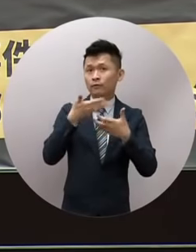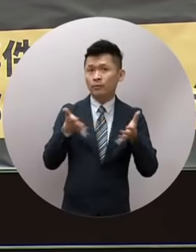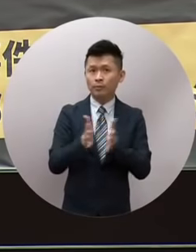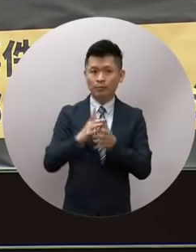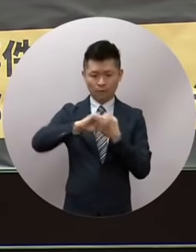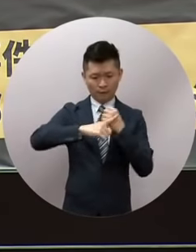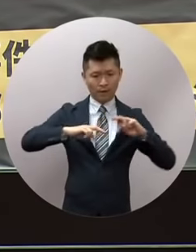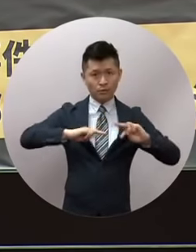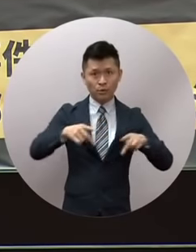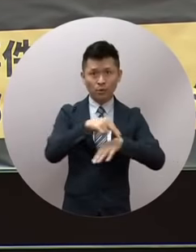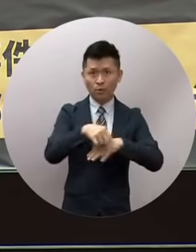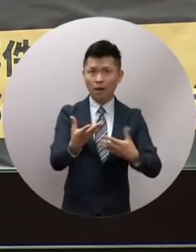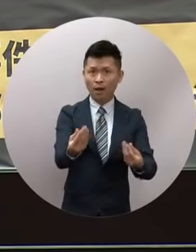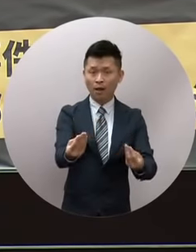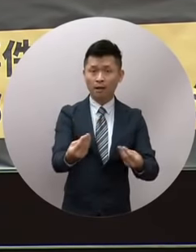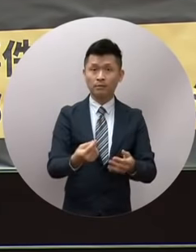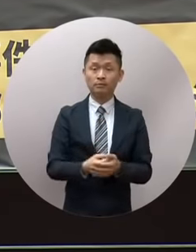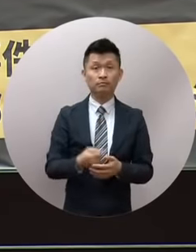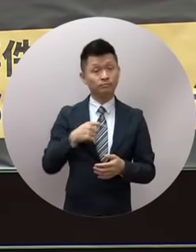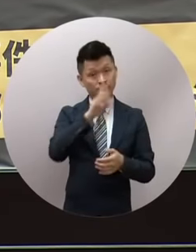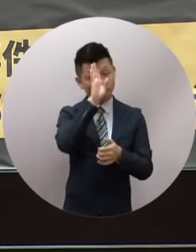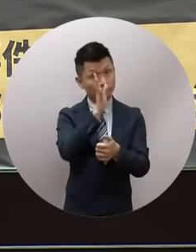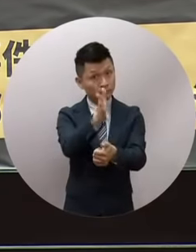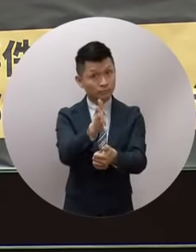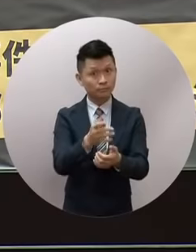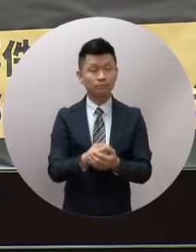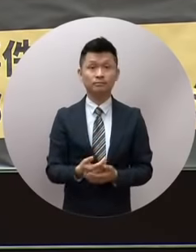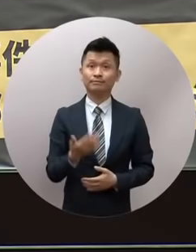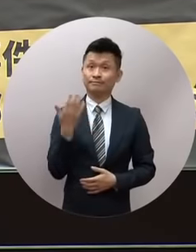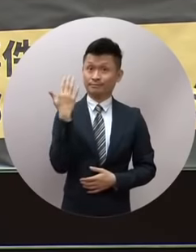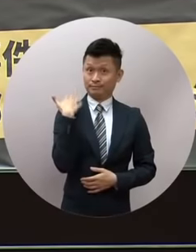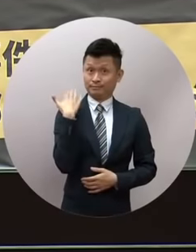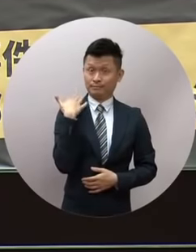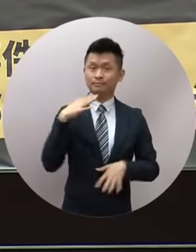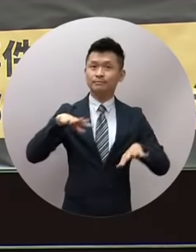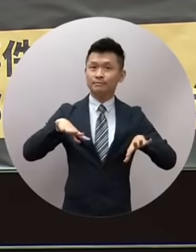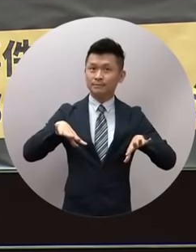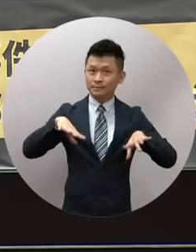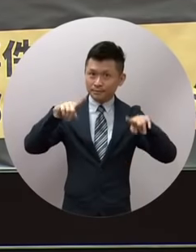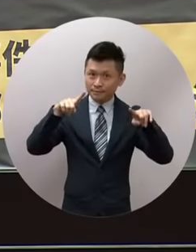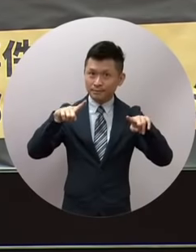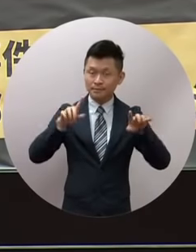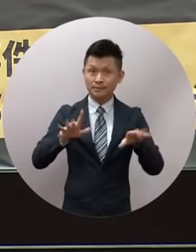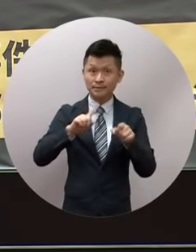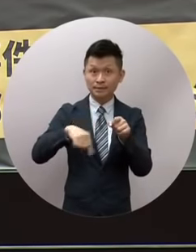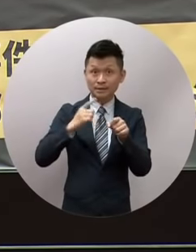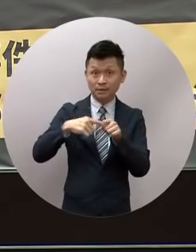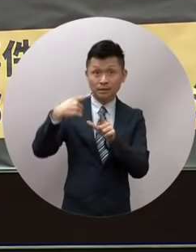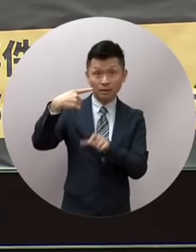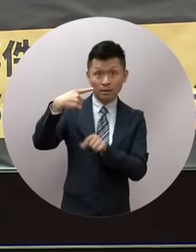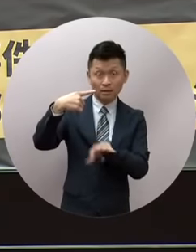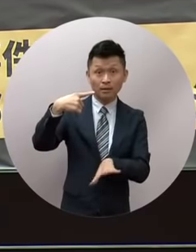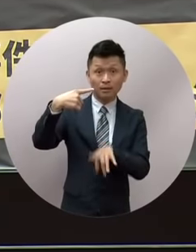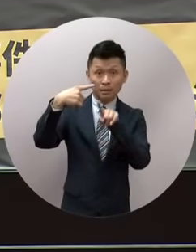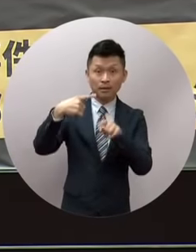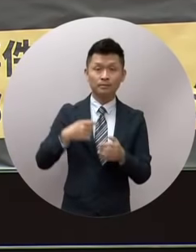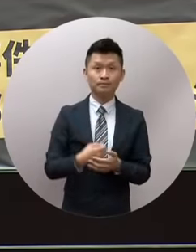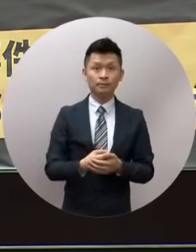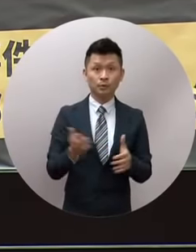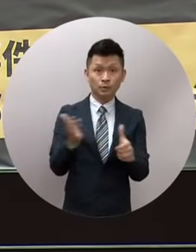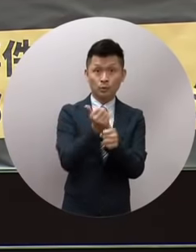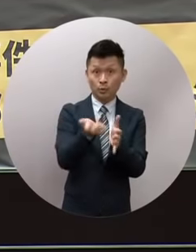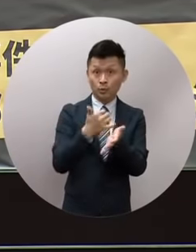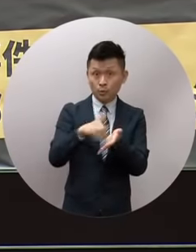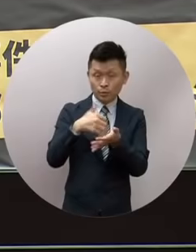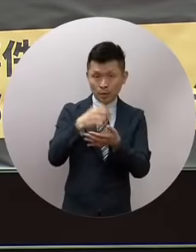法的版本。我们想请教的是说，曾经在我们一开始在今年初的时候，曾经在省总预算